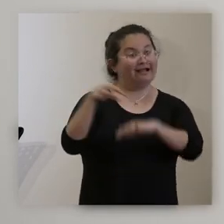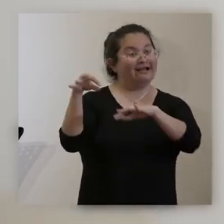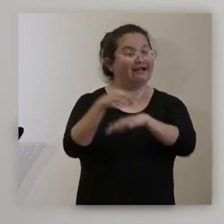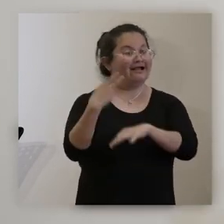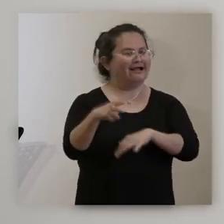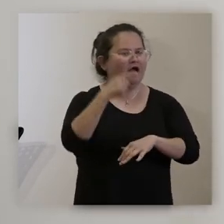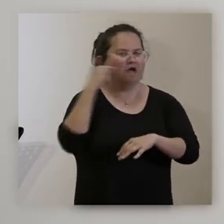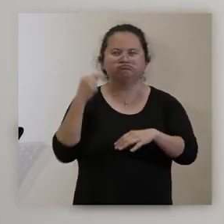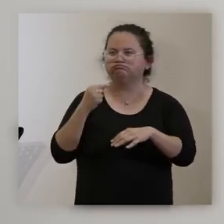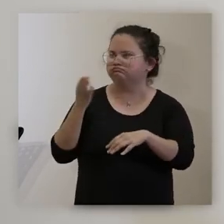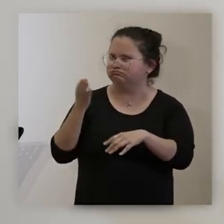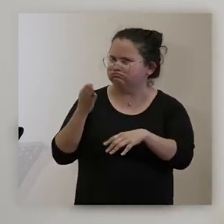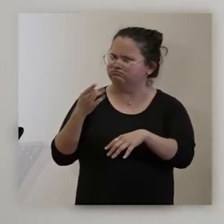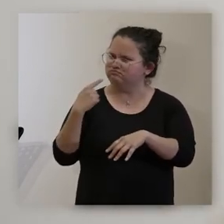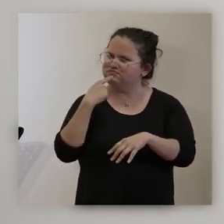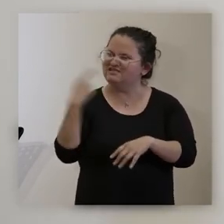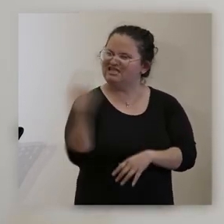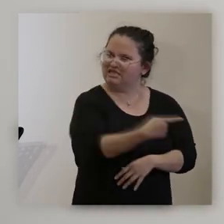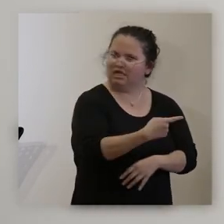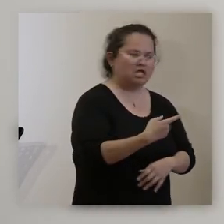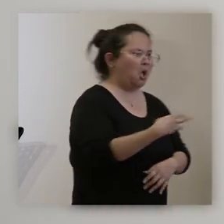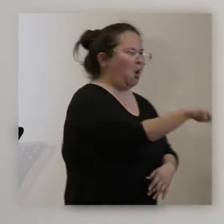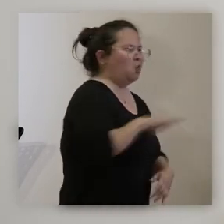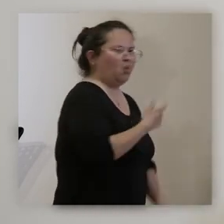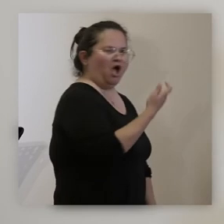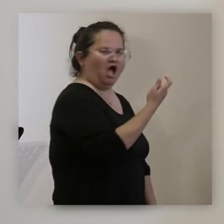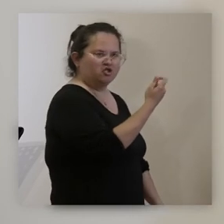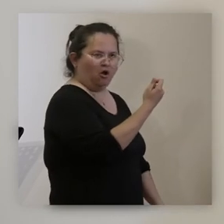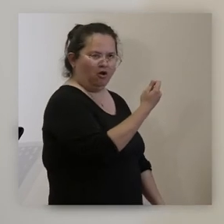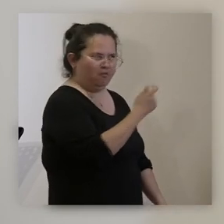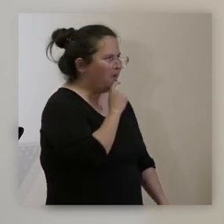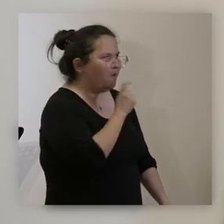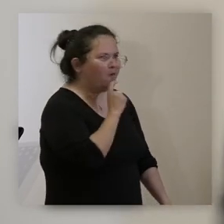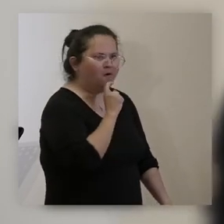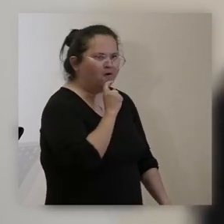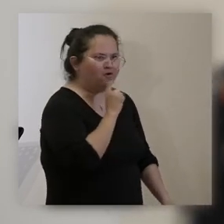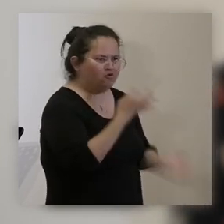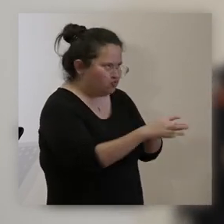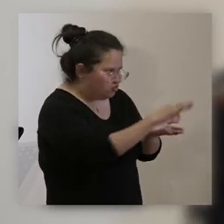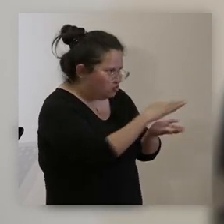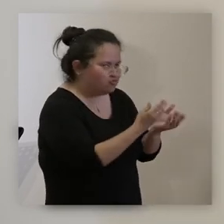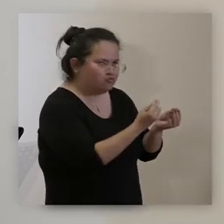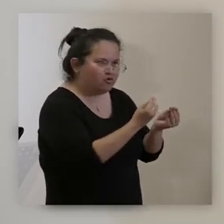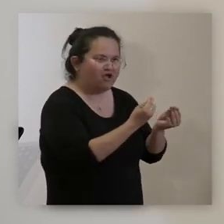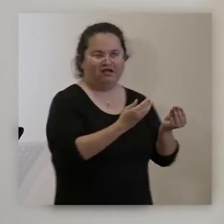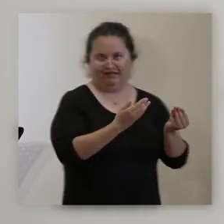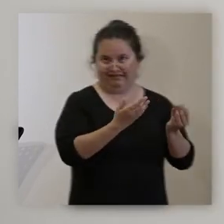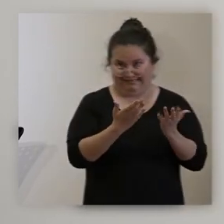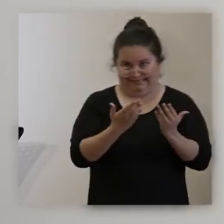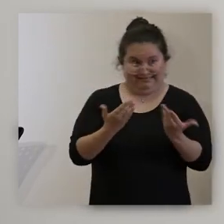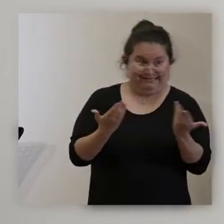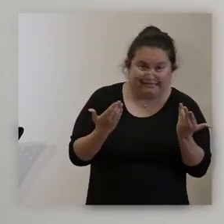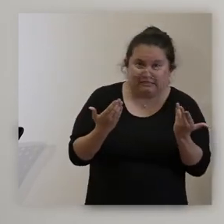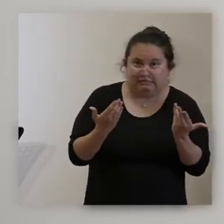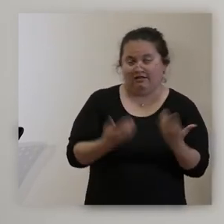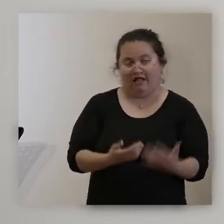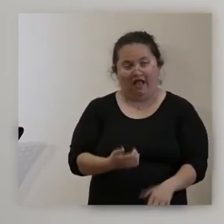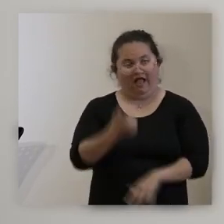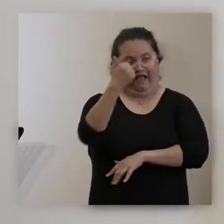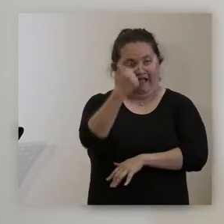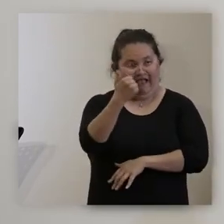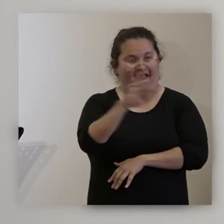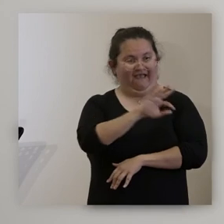cette femme de me rendre l'argent de ma marchandise. Elle ne m'a pas donné un sou. » Voici un franc et dix sous, » lui répondait Andrinette. « Le reste est